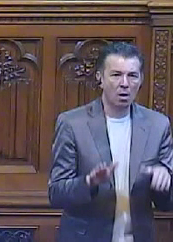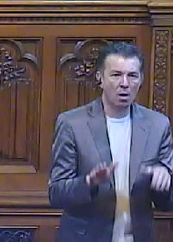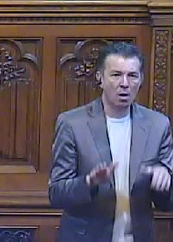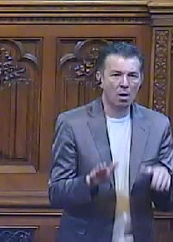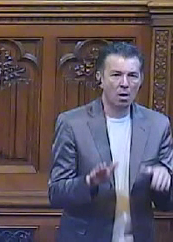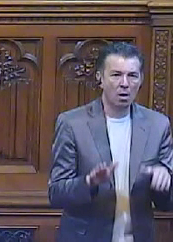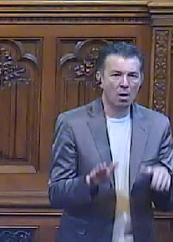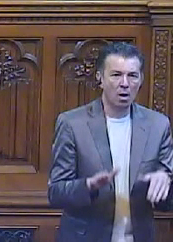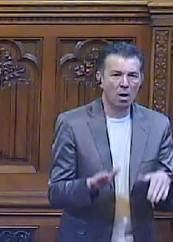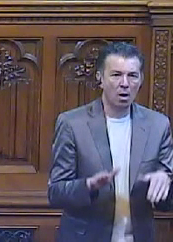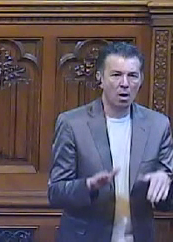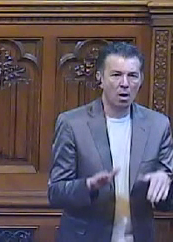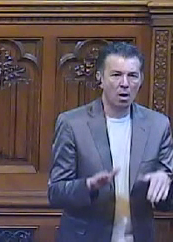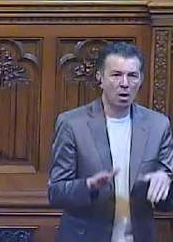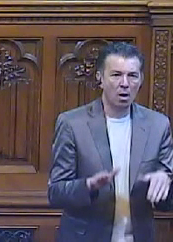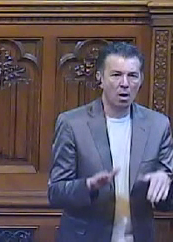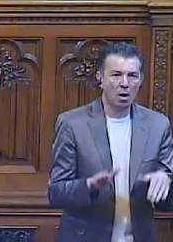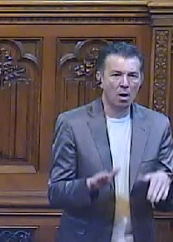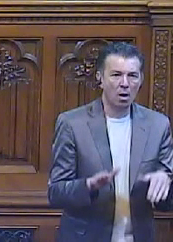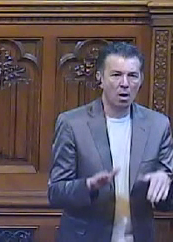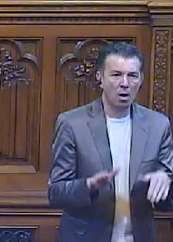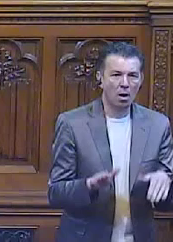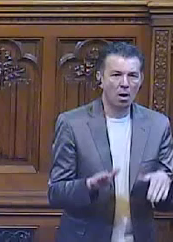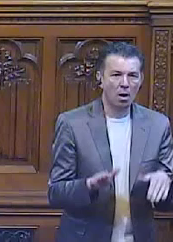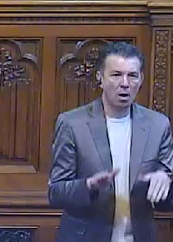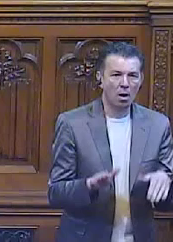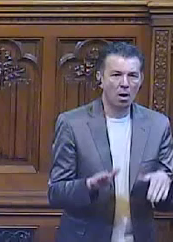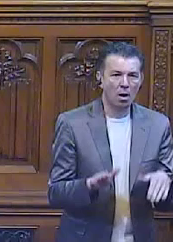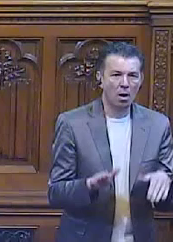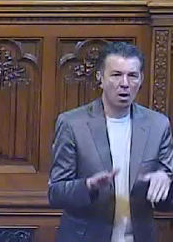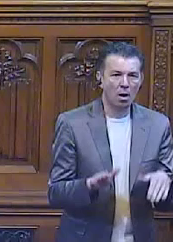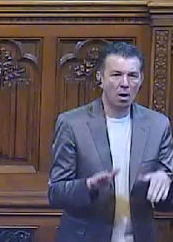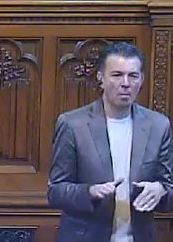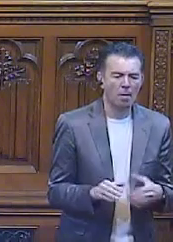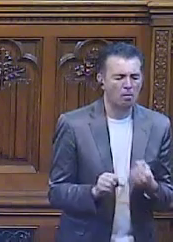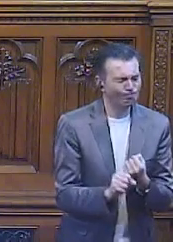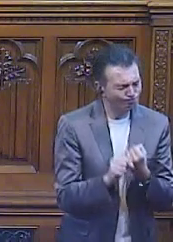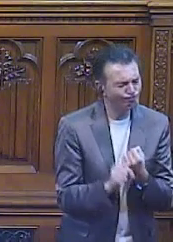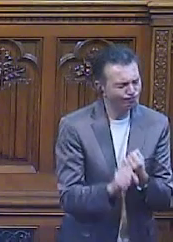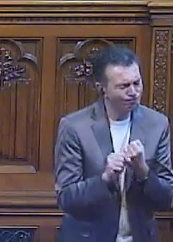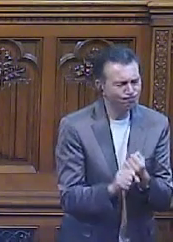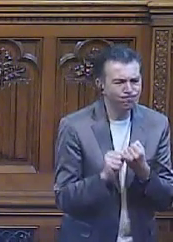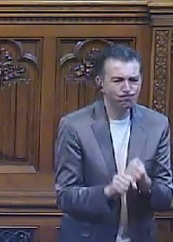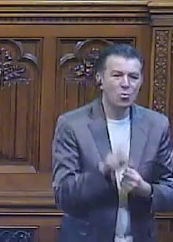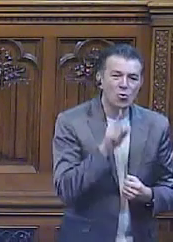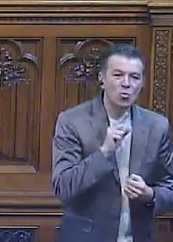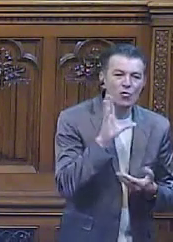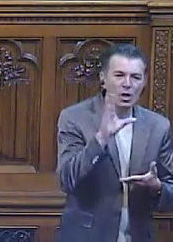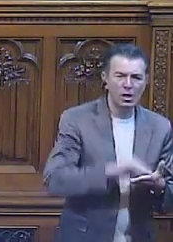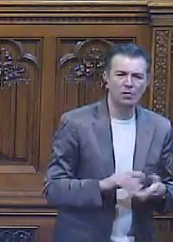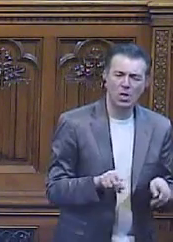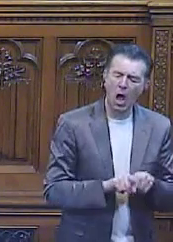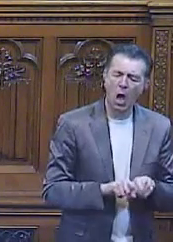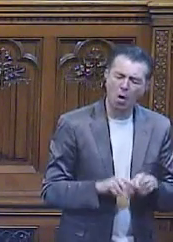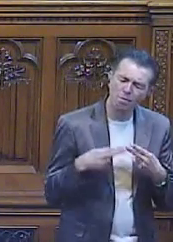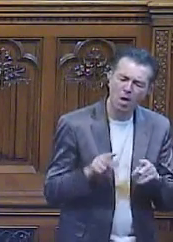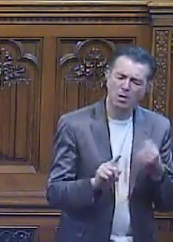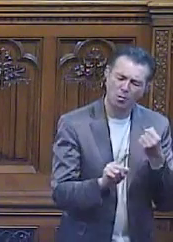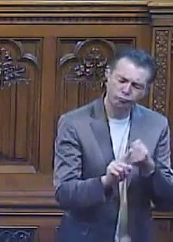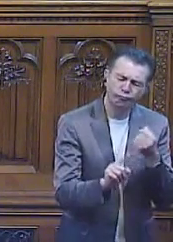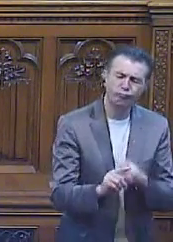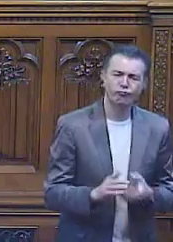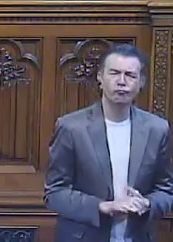die SPÖ selber drauf, dass wir mit den Arbeitsplätzen ein Problem haben, aber man nicht locker, dass wir zu wenige Wohnungen haben, da lassen wir auch nicht locker.